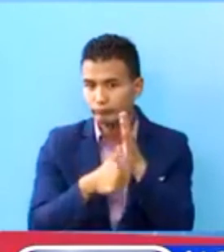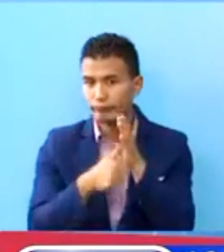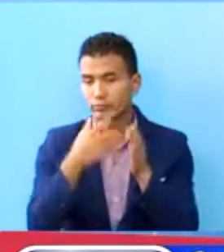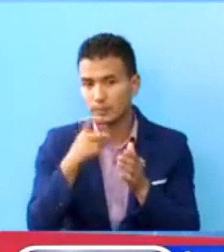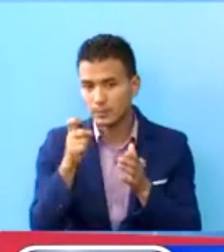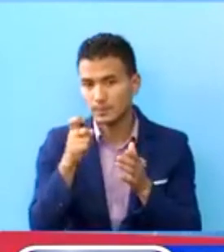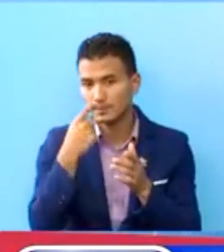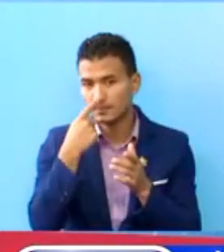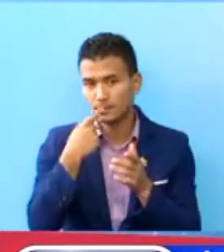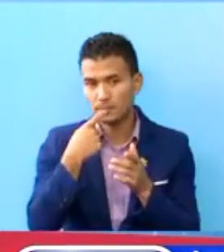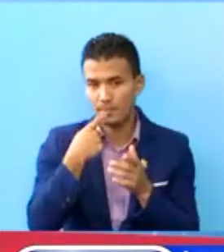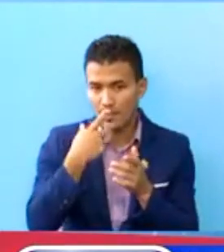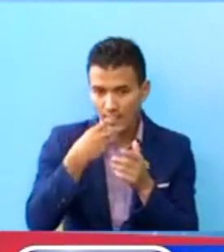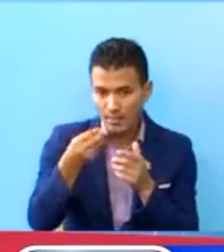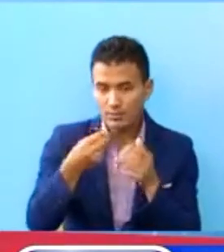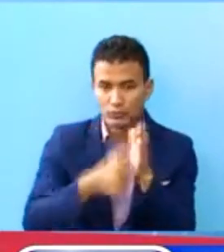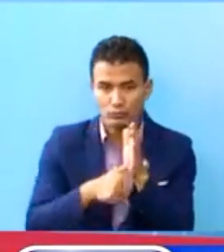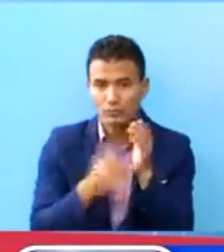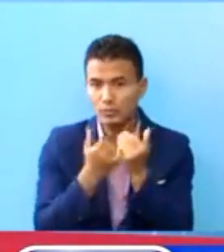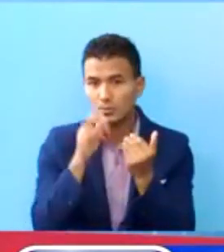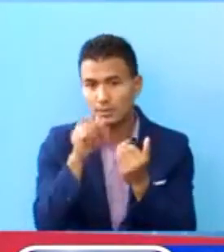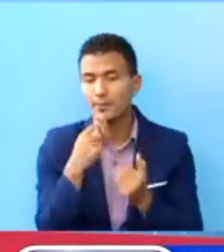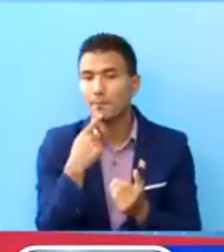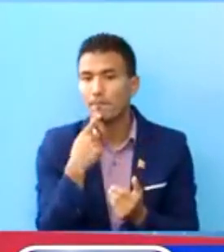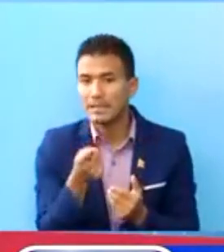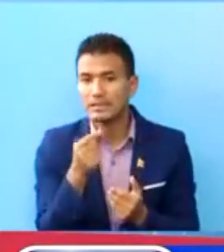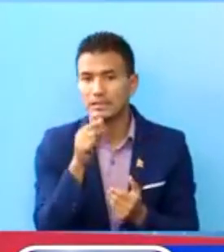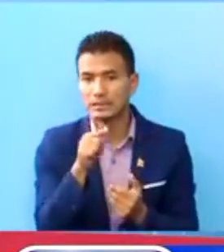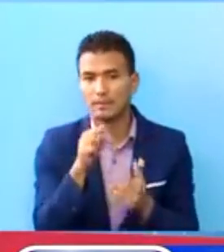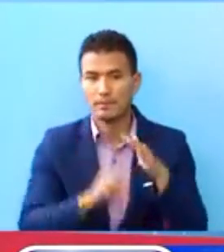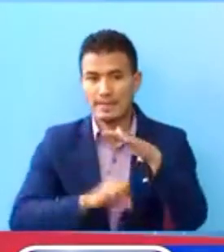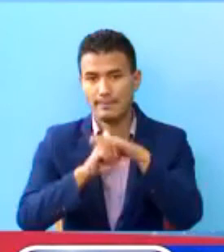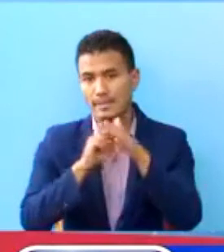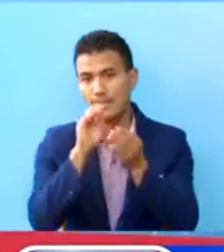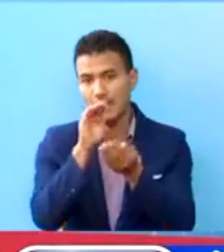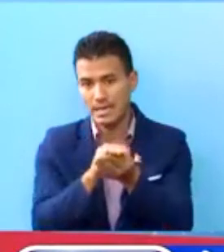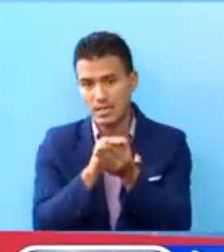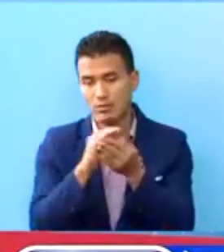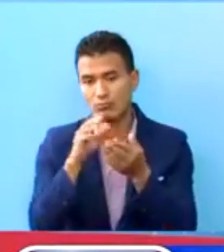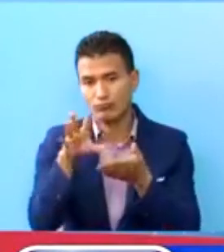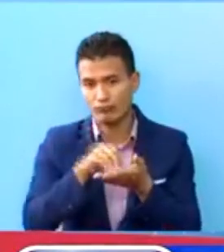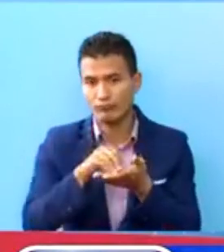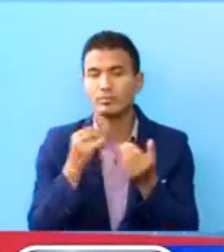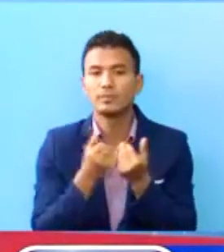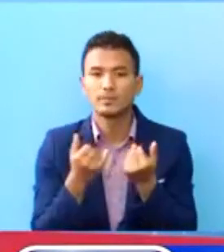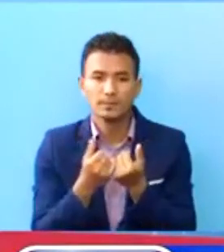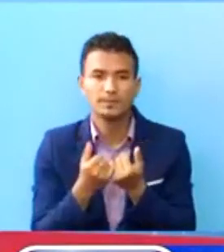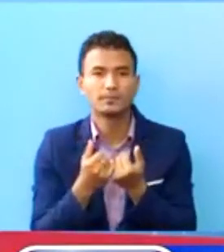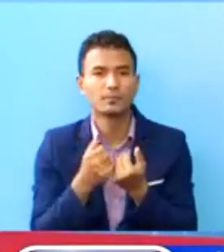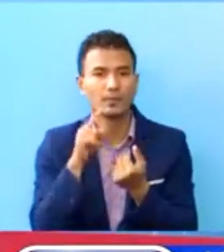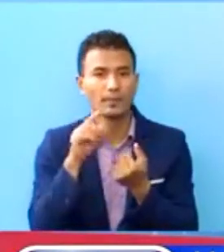लागि संकलन गर्नुपर्ने भएमा निजालाई प्राथमिकतामा राखी संकलन गरिदिनु हुन